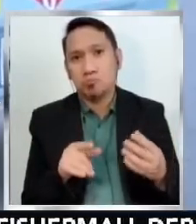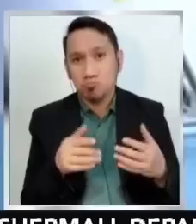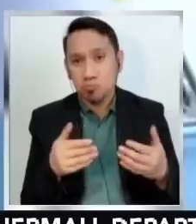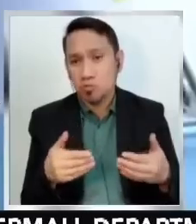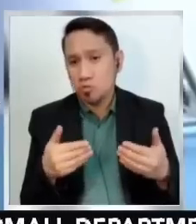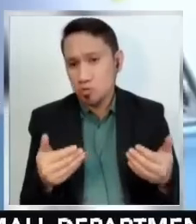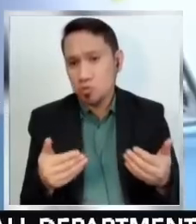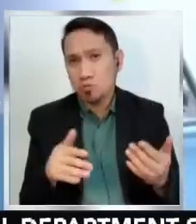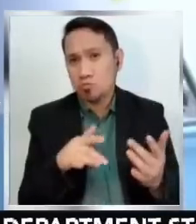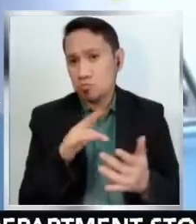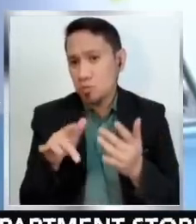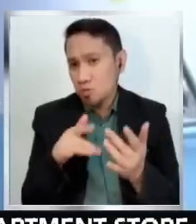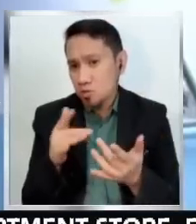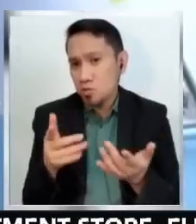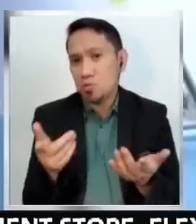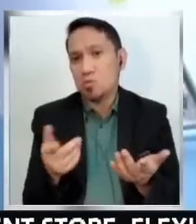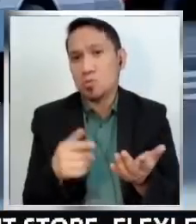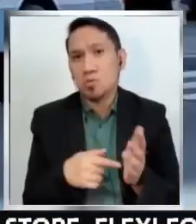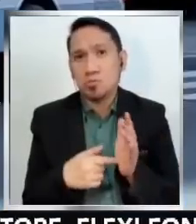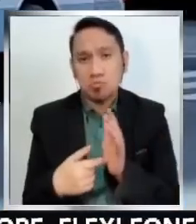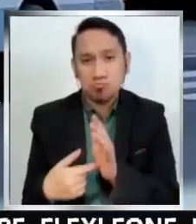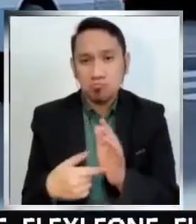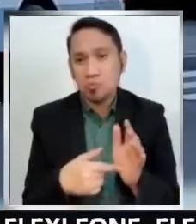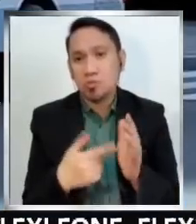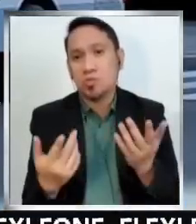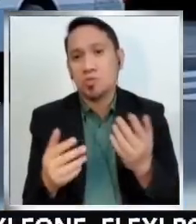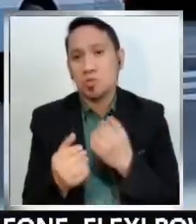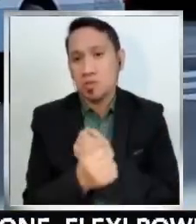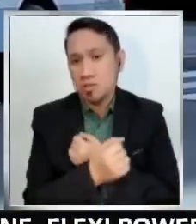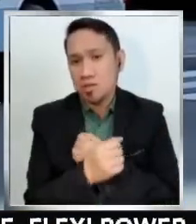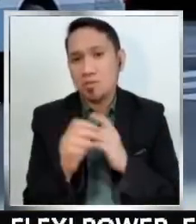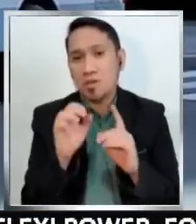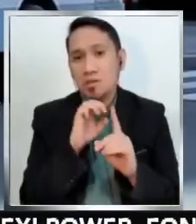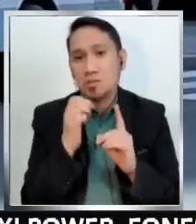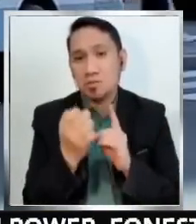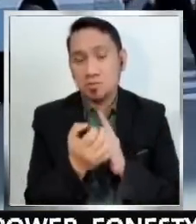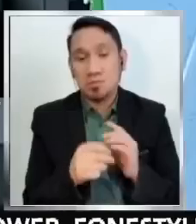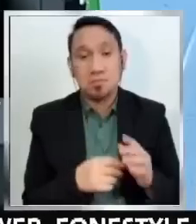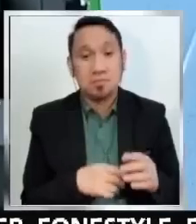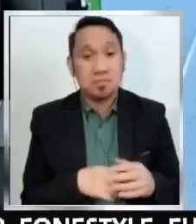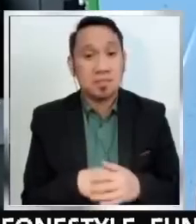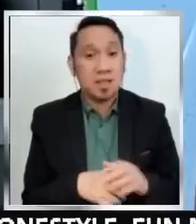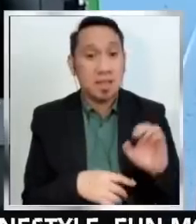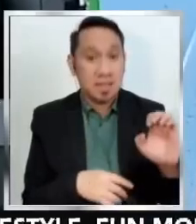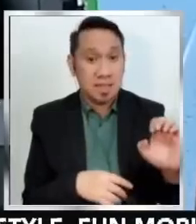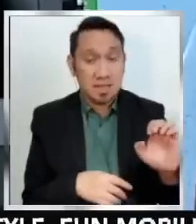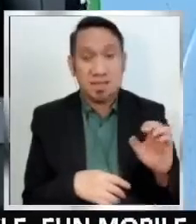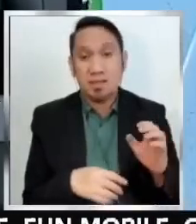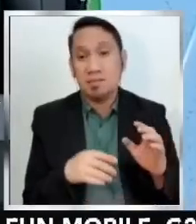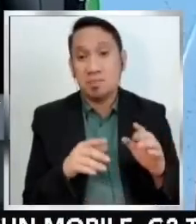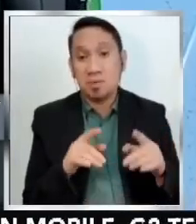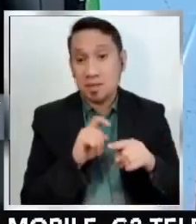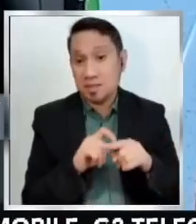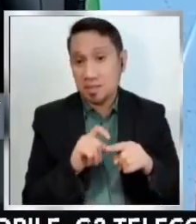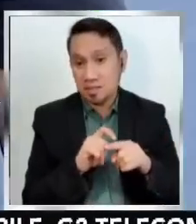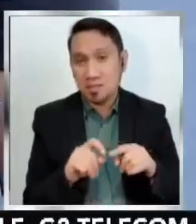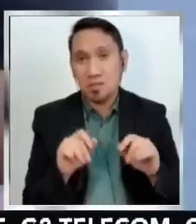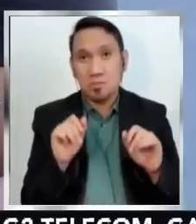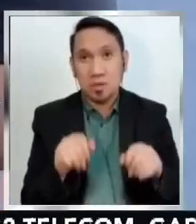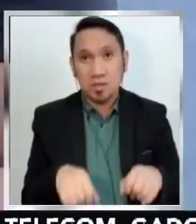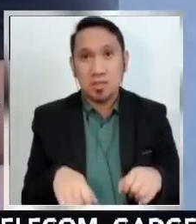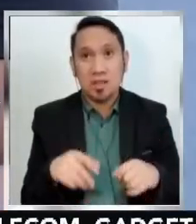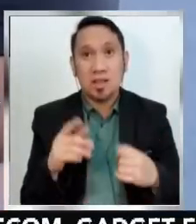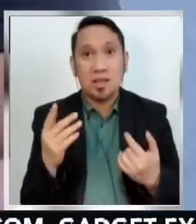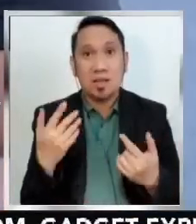city, to show love to our environment. Bukod kasi sa electric jeepney ito na chinacharge, pwede rin itong solar-powered. Wala